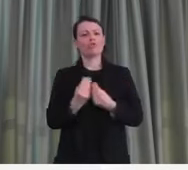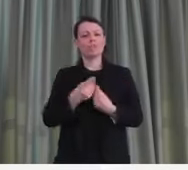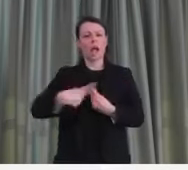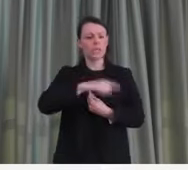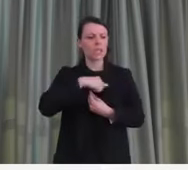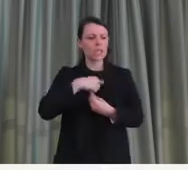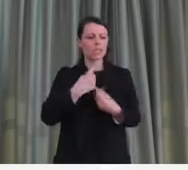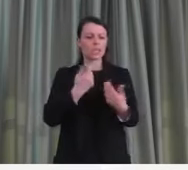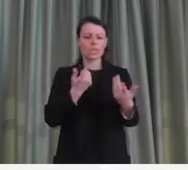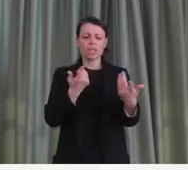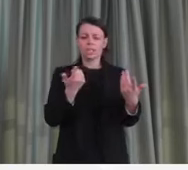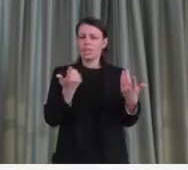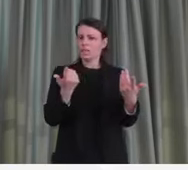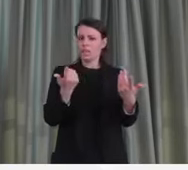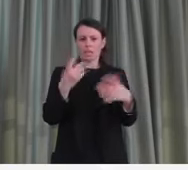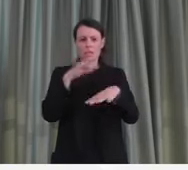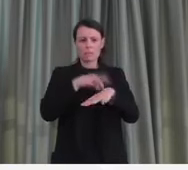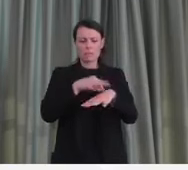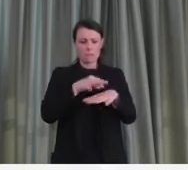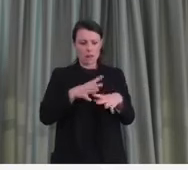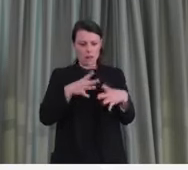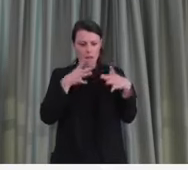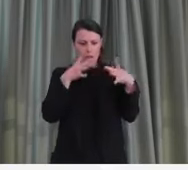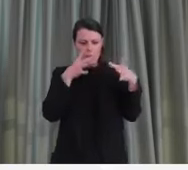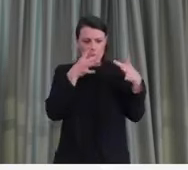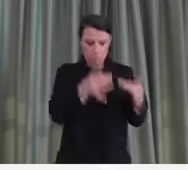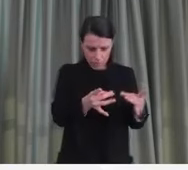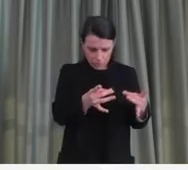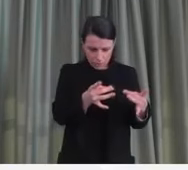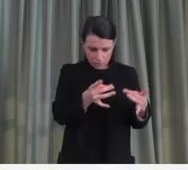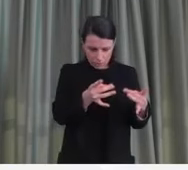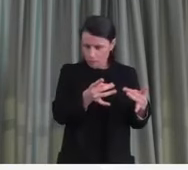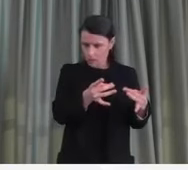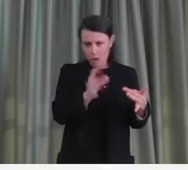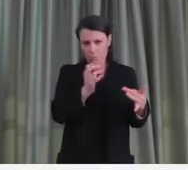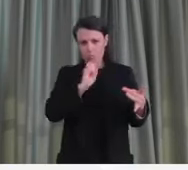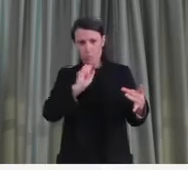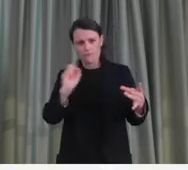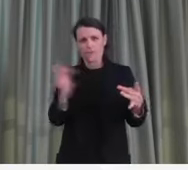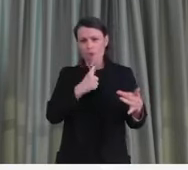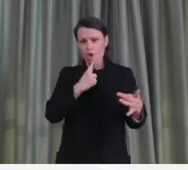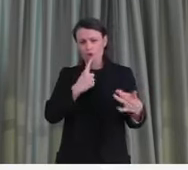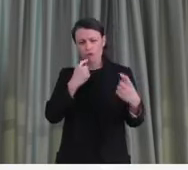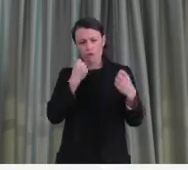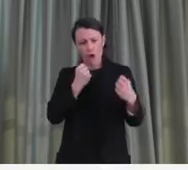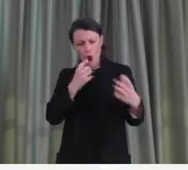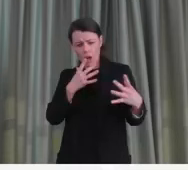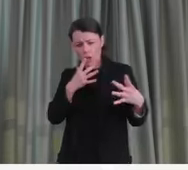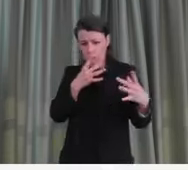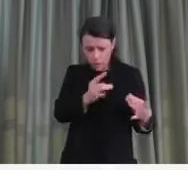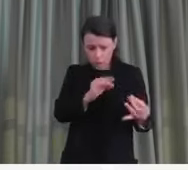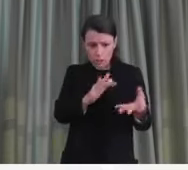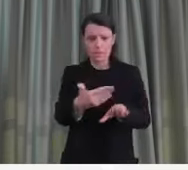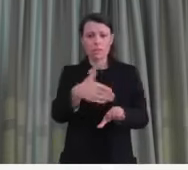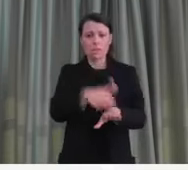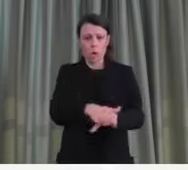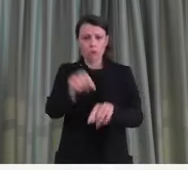questa questo veloce e così duro virus il oggi siamo arrivati a